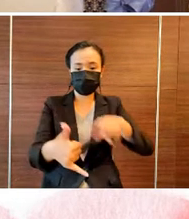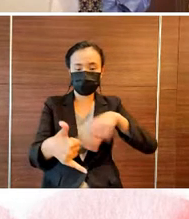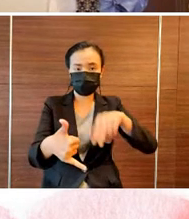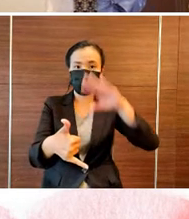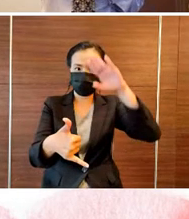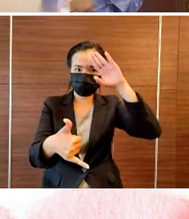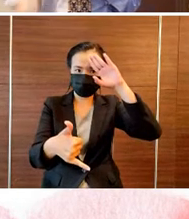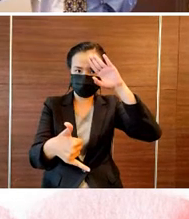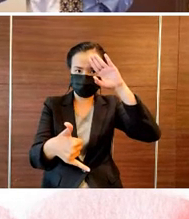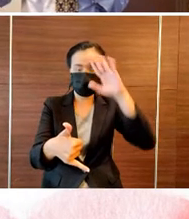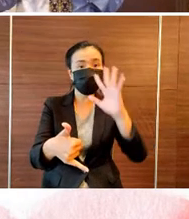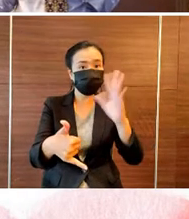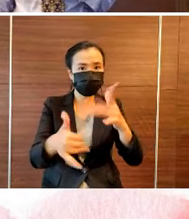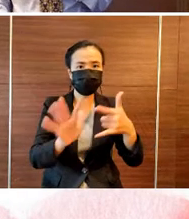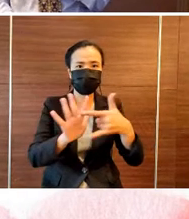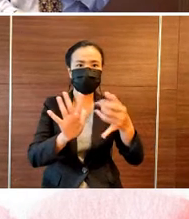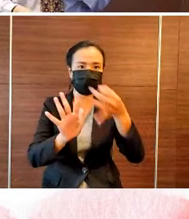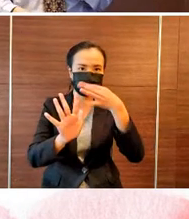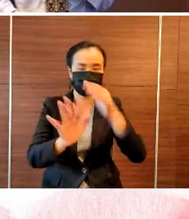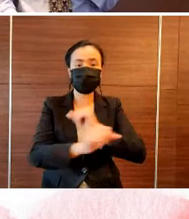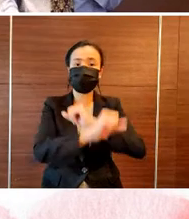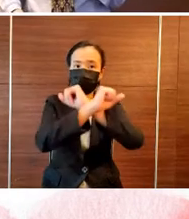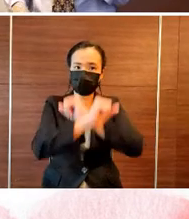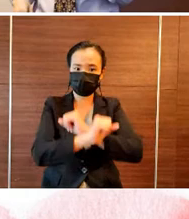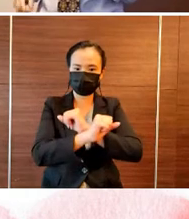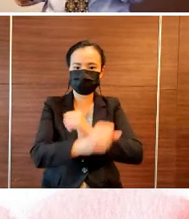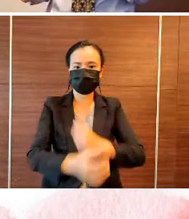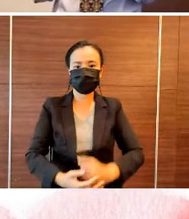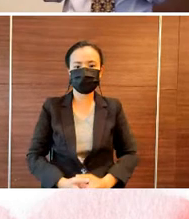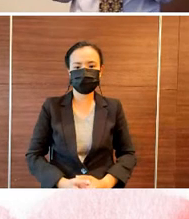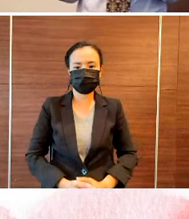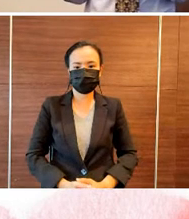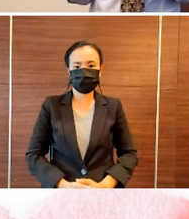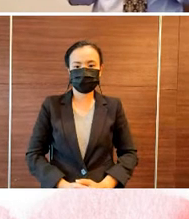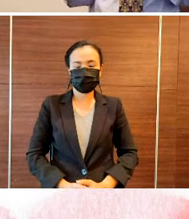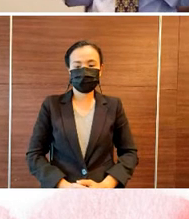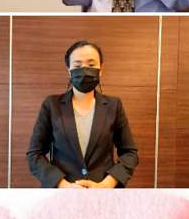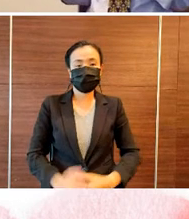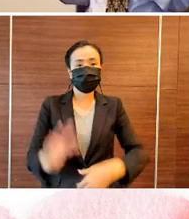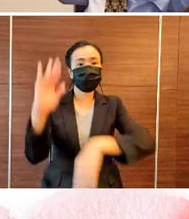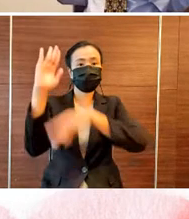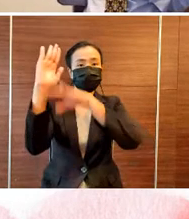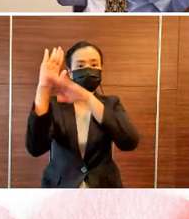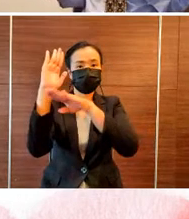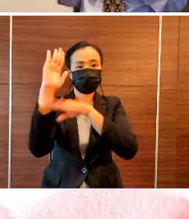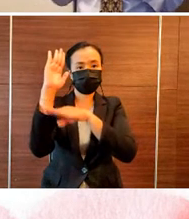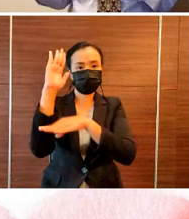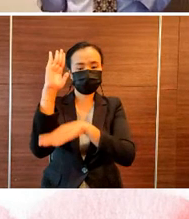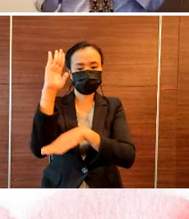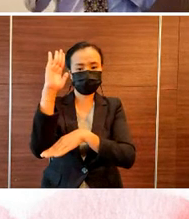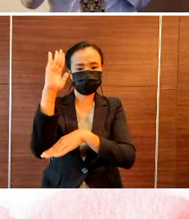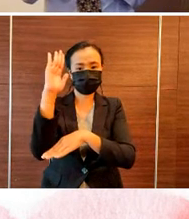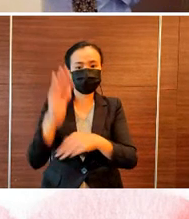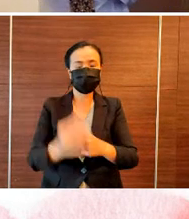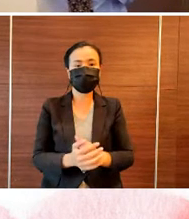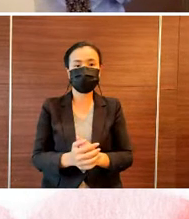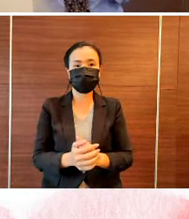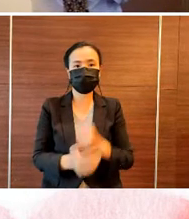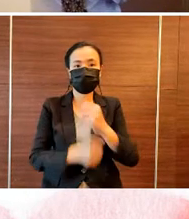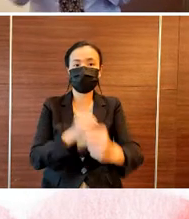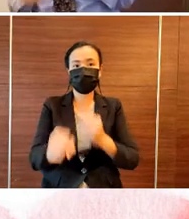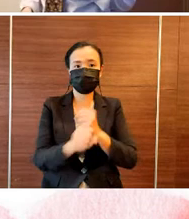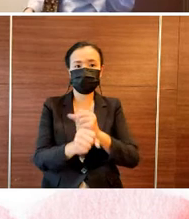ให้ยาเป๊ปนี่เป็นต้นสไลด์ถัดไปจะเห็นว่าที่ดำเนินการมาตลอดนะครับเช่นใน